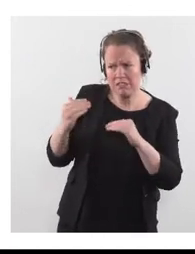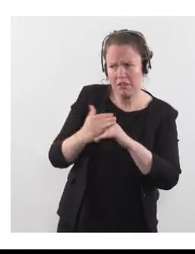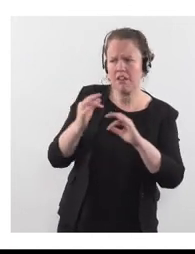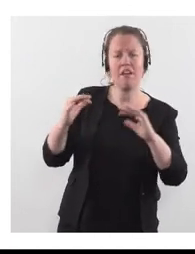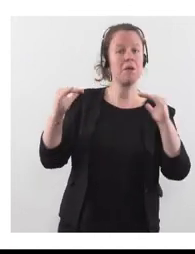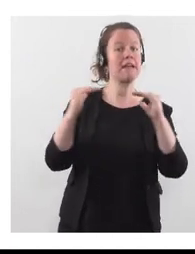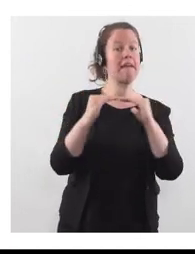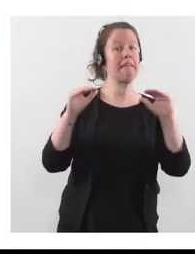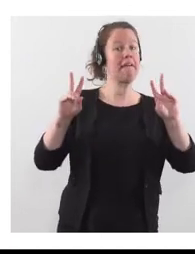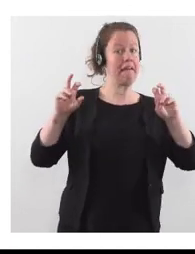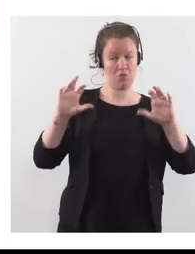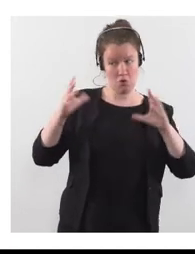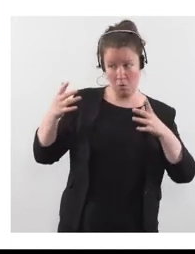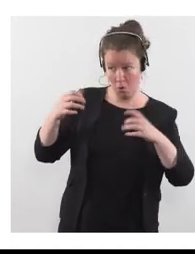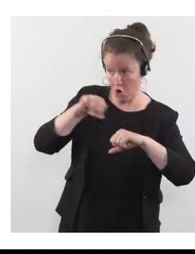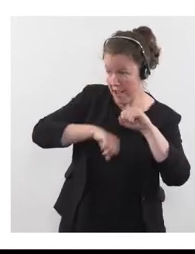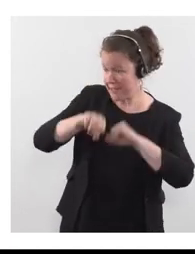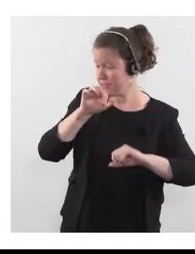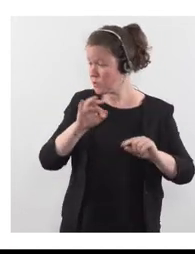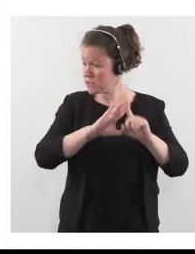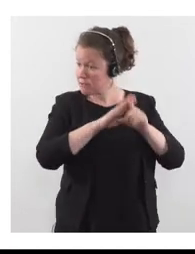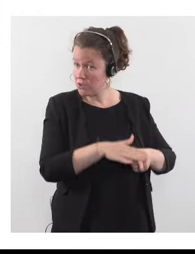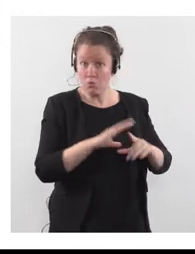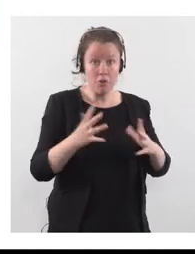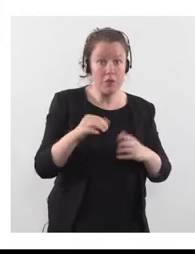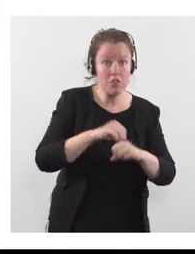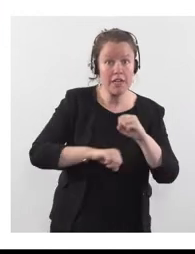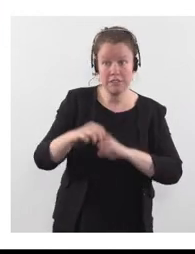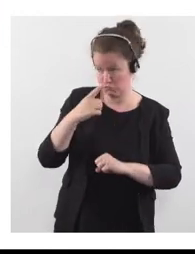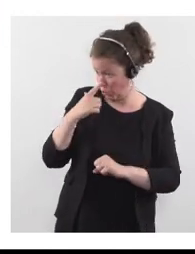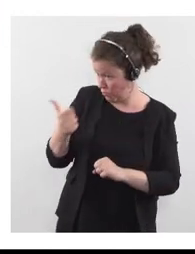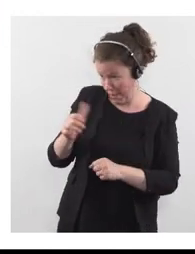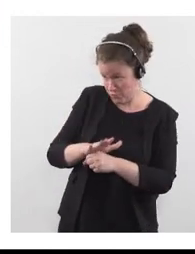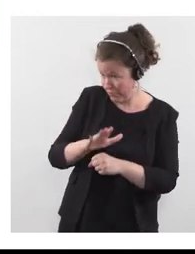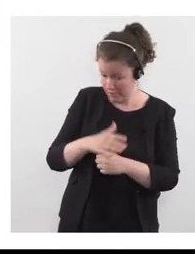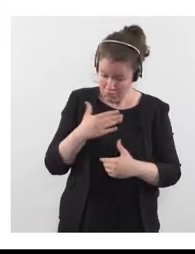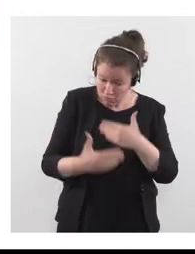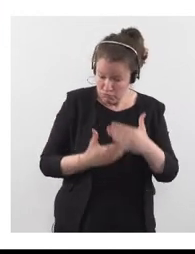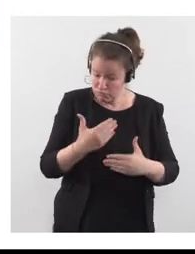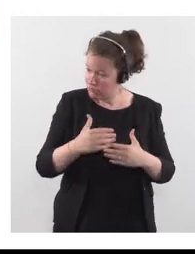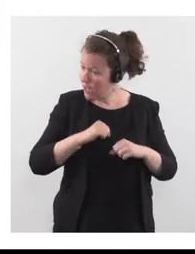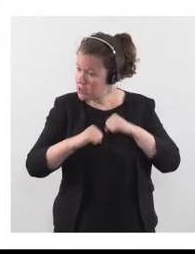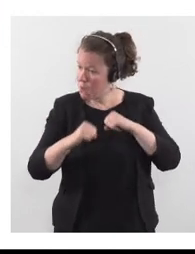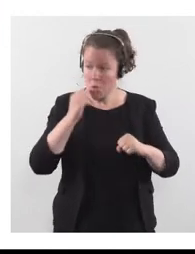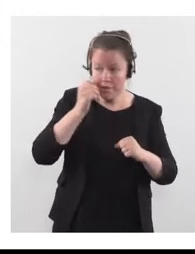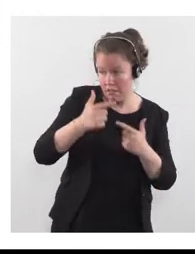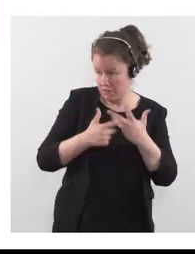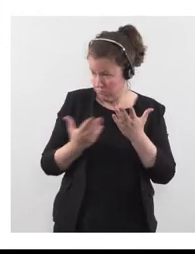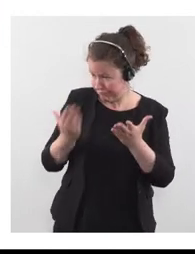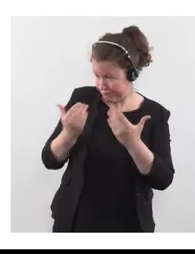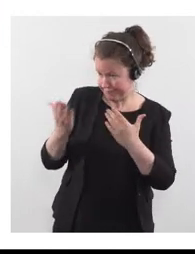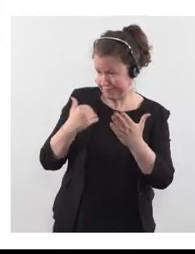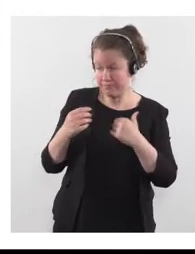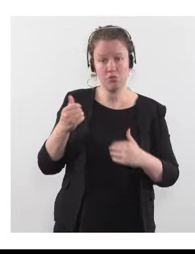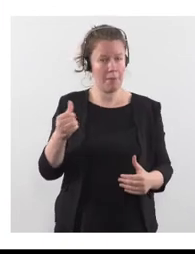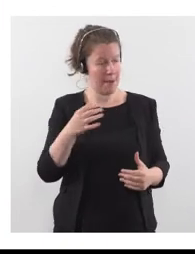quelles étaient leurs latitudes par rapport à la discrimination. Est-ce qu'ils pensaient qu'ils en faisaient assez? Et ainsi de suite. Ils se sont engagés